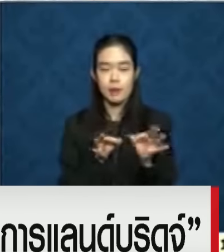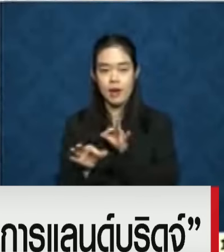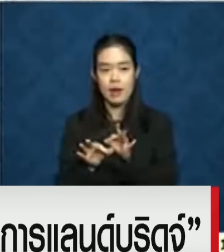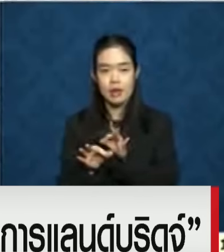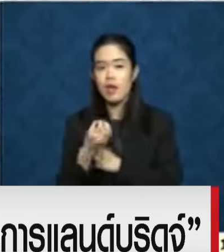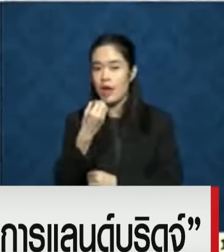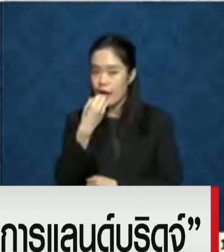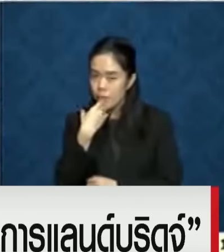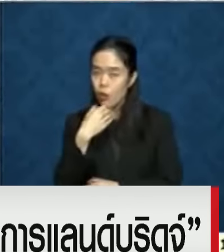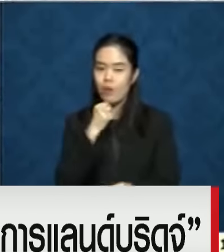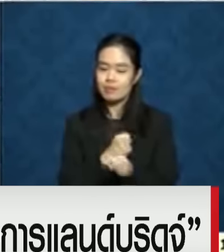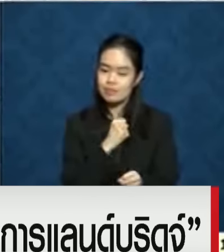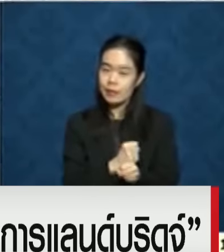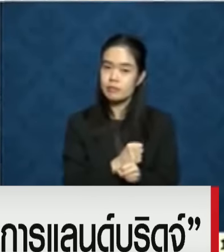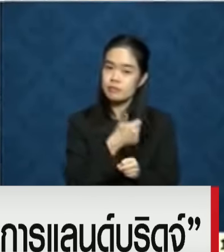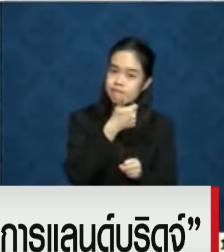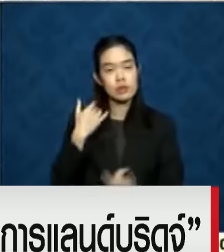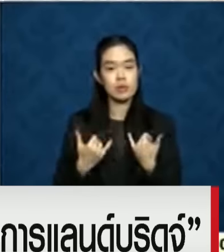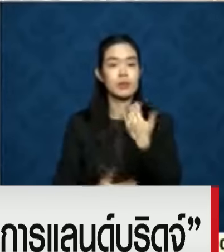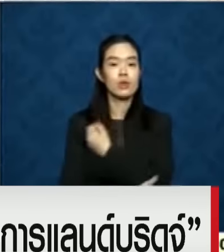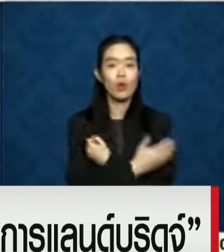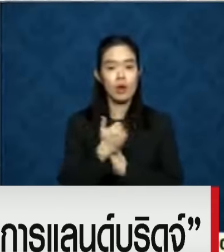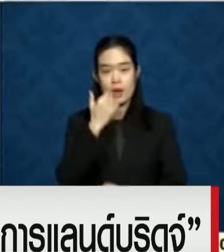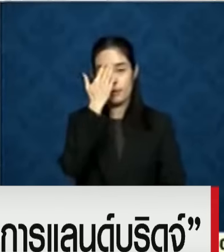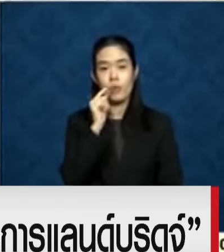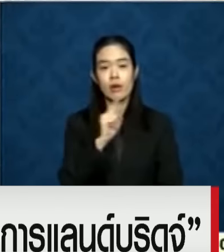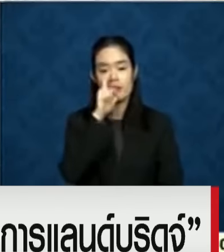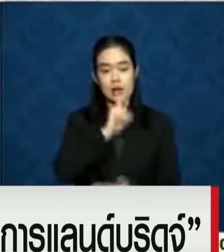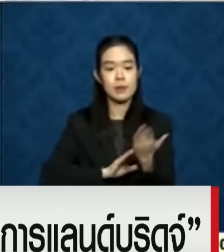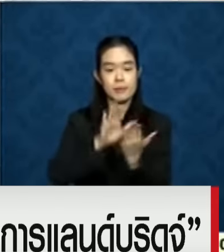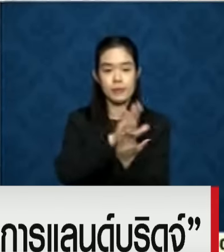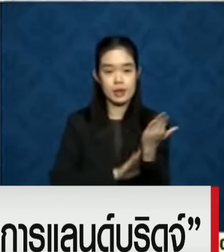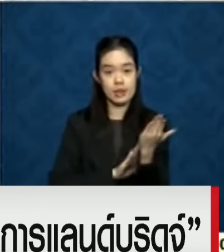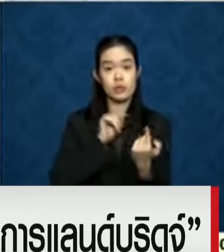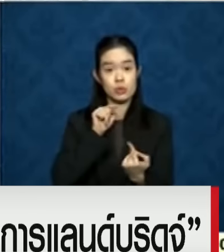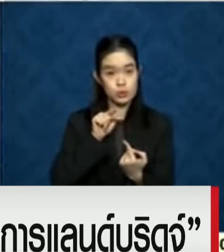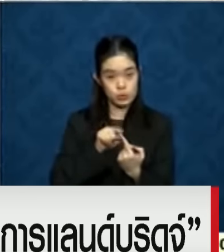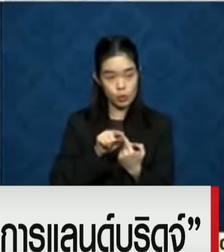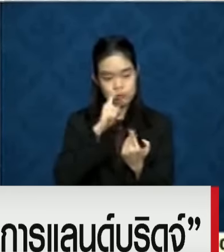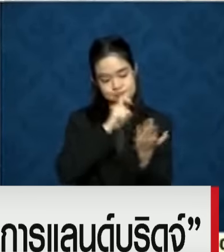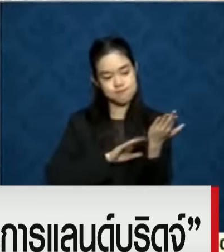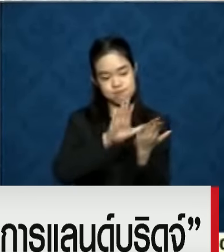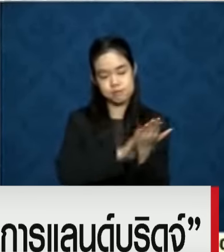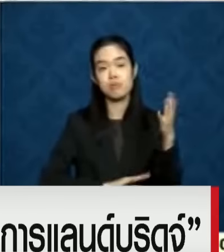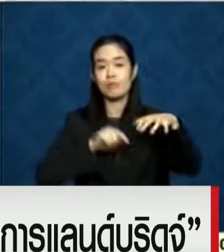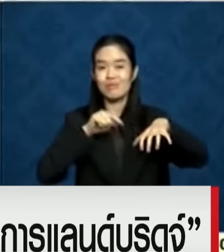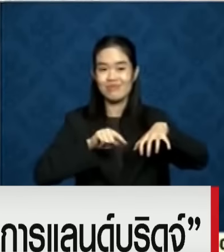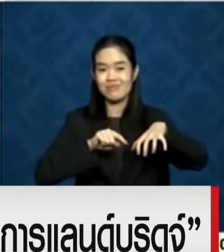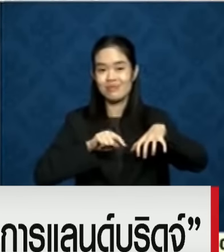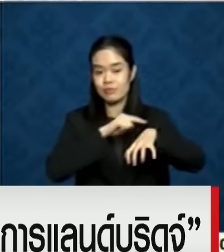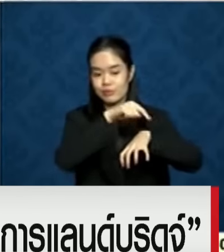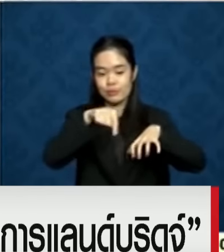ขั้นตอนการศึกษาตอนนี้การศึกษายังไม่เสร็จหากศึกษาเสร็จจะรายงานให้ทราบในทุก